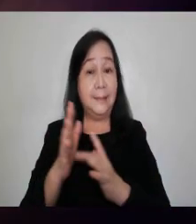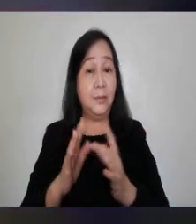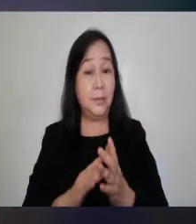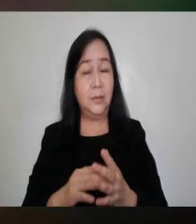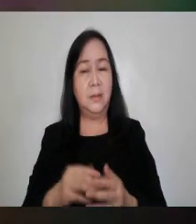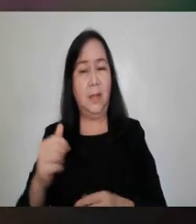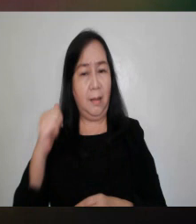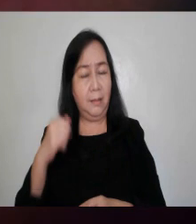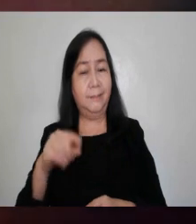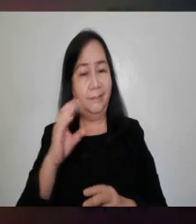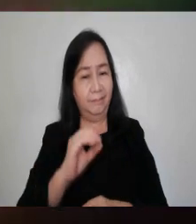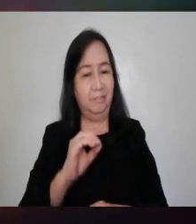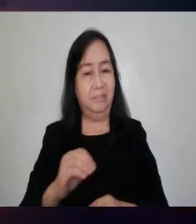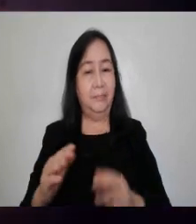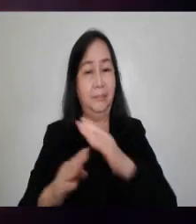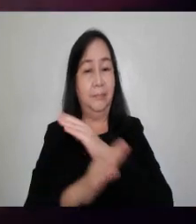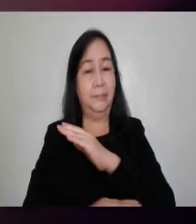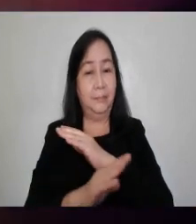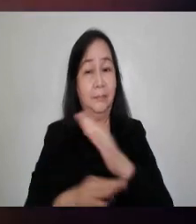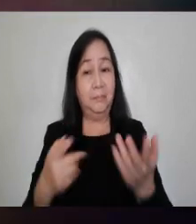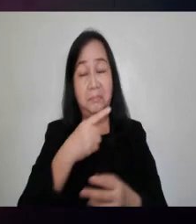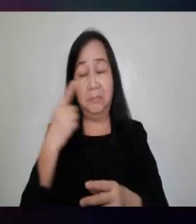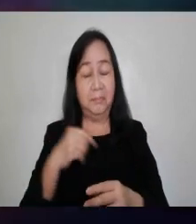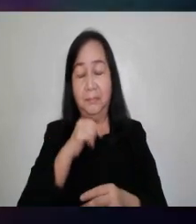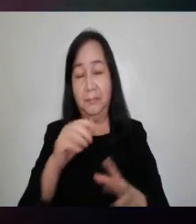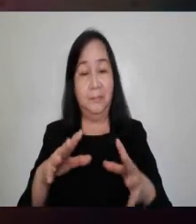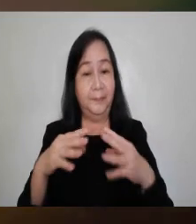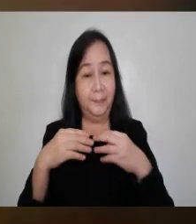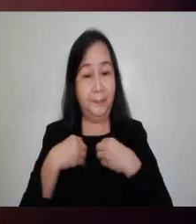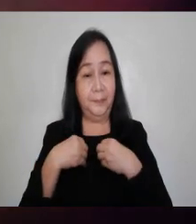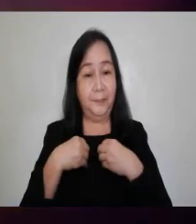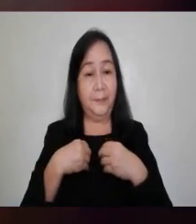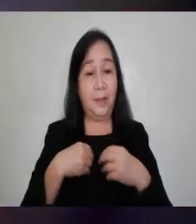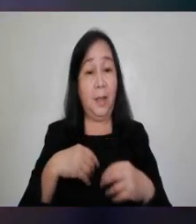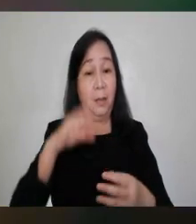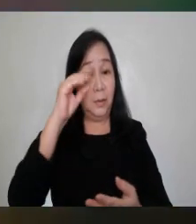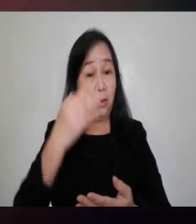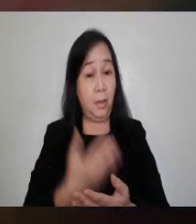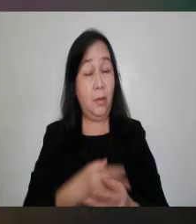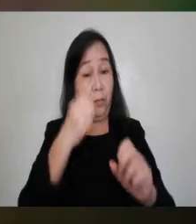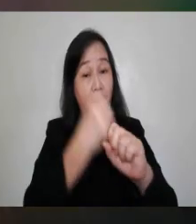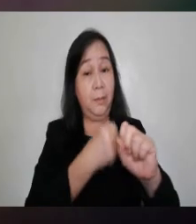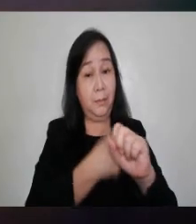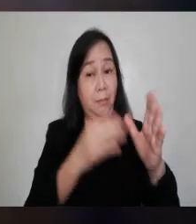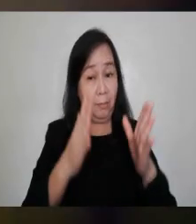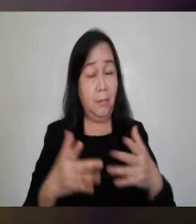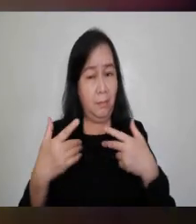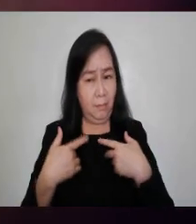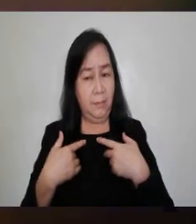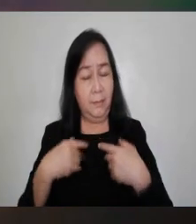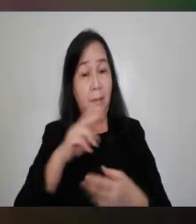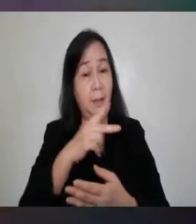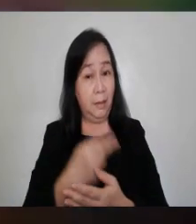ay tinanggihan sa sarili niyang bayan sapagkat hindi matanggap ng mga tao na ang isang simpleng anak ng karpintero ay